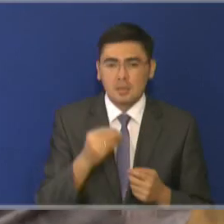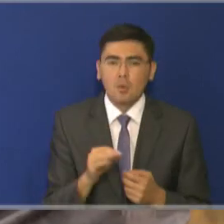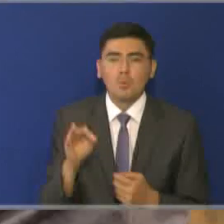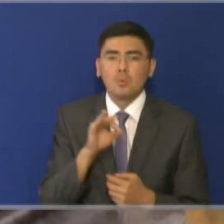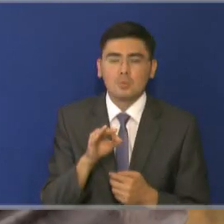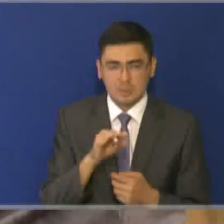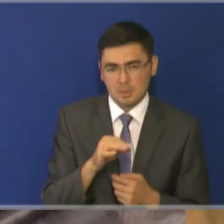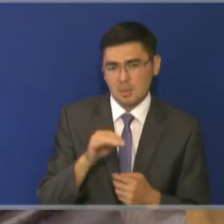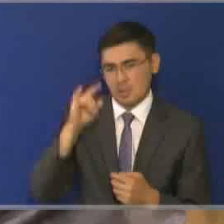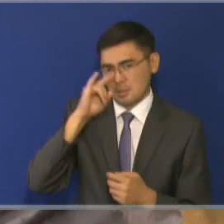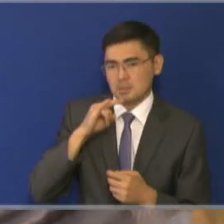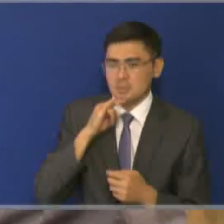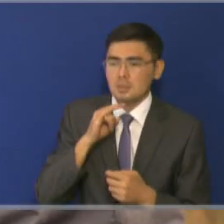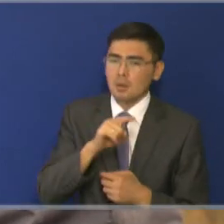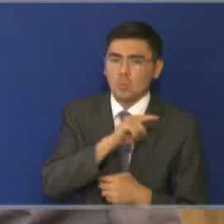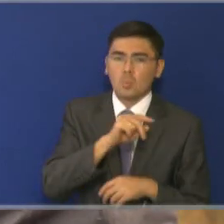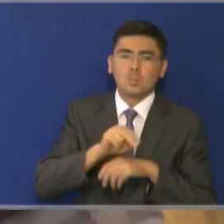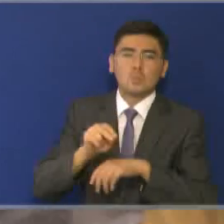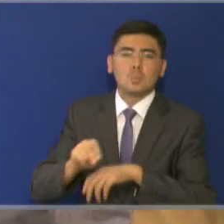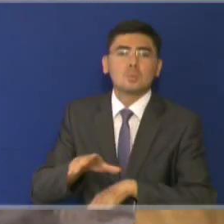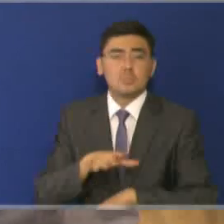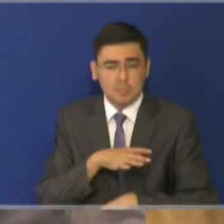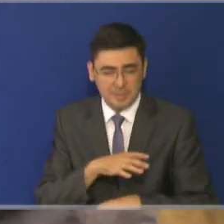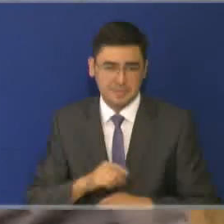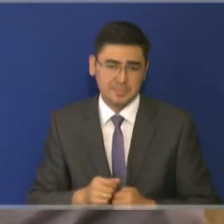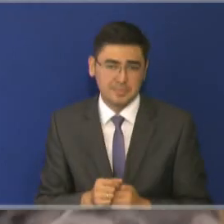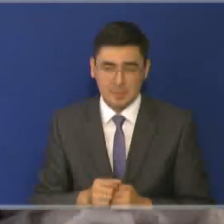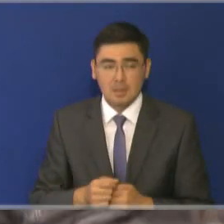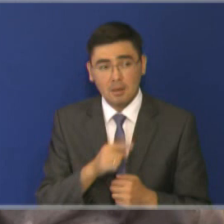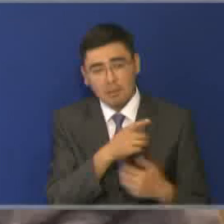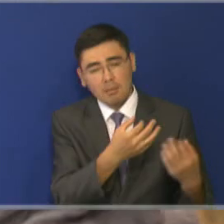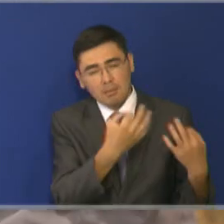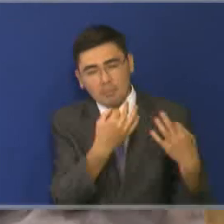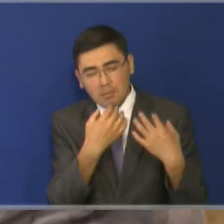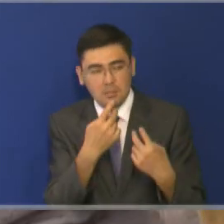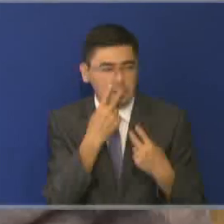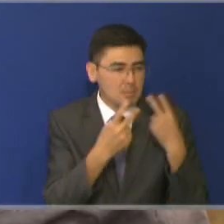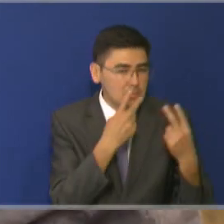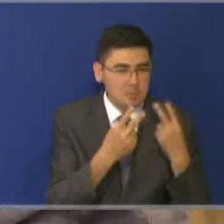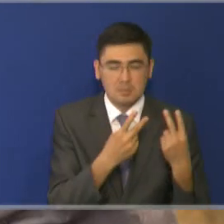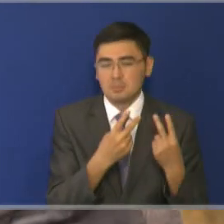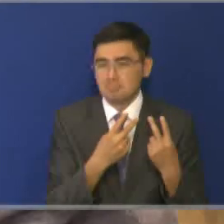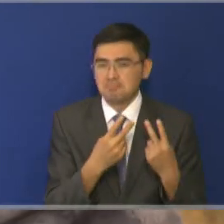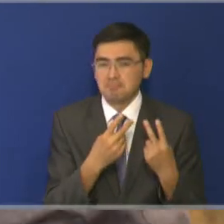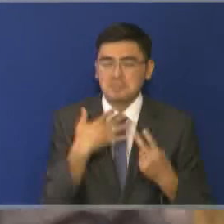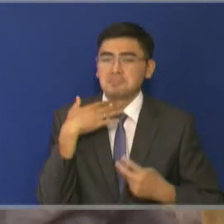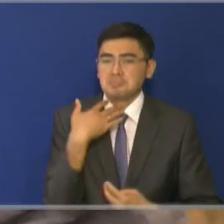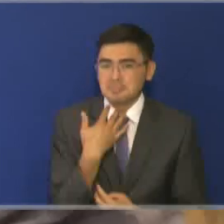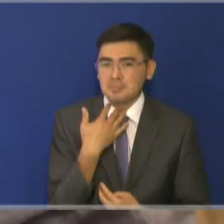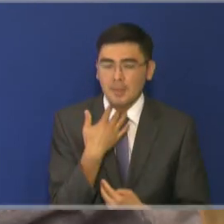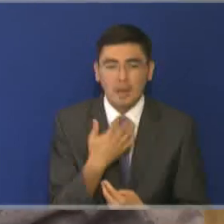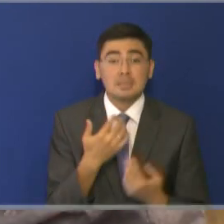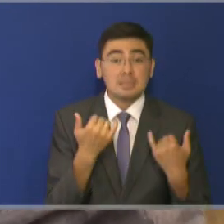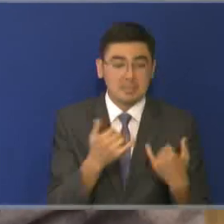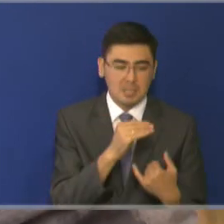рухани қазынасы деп есептеймін. Бізге жемісті экспедиция жүргізілді. Барлығын көрдік, таныстық. Екінші міндетіміз